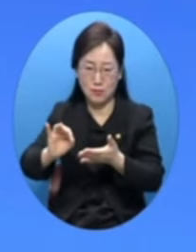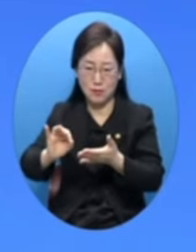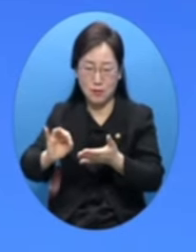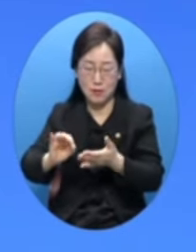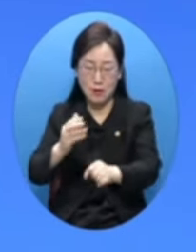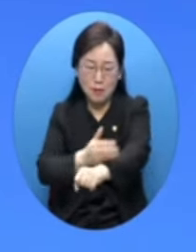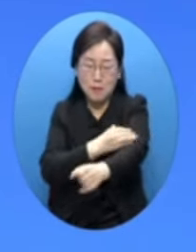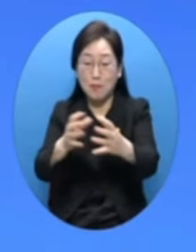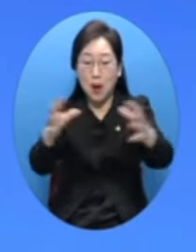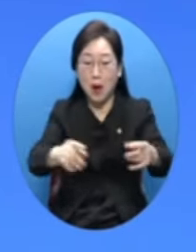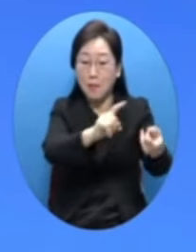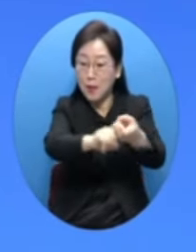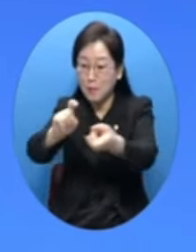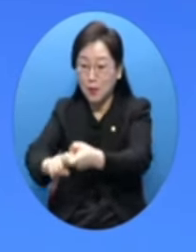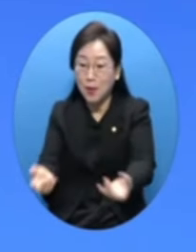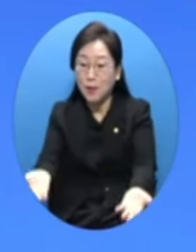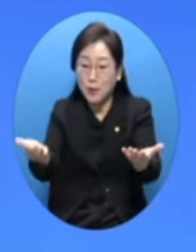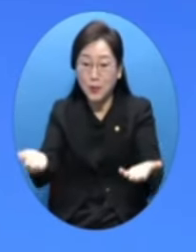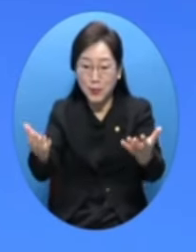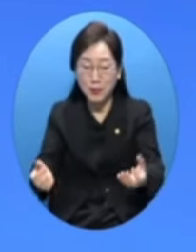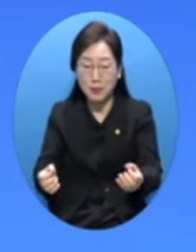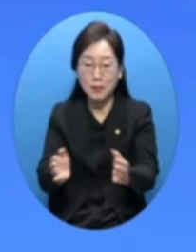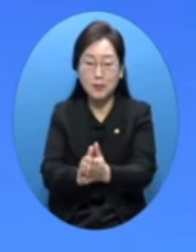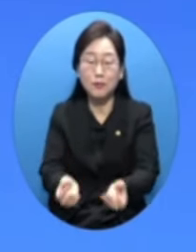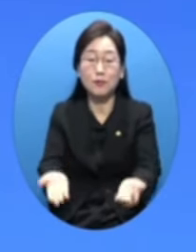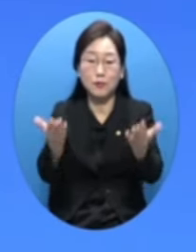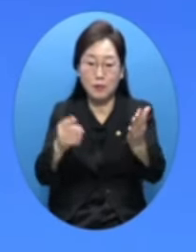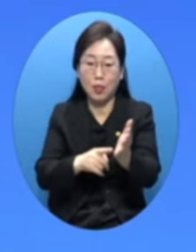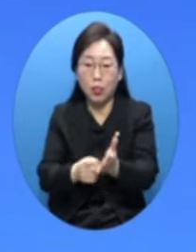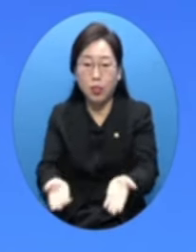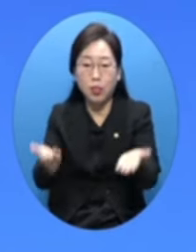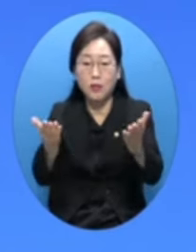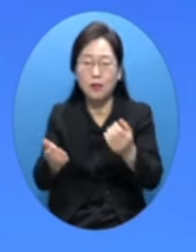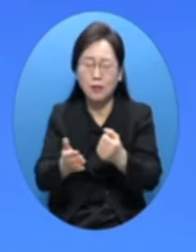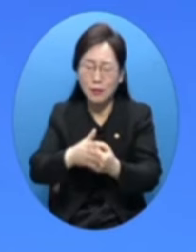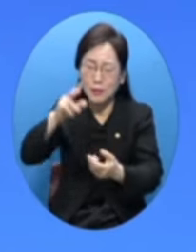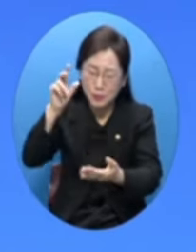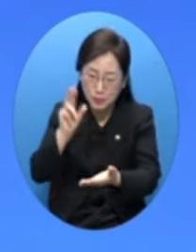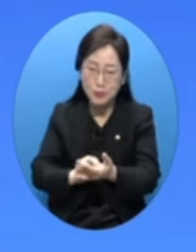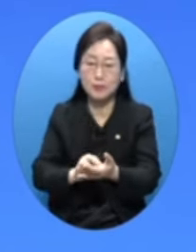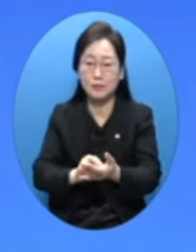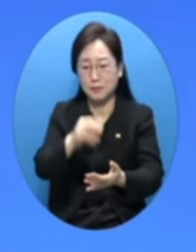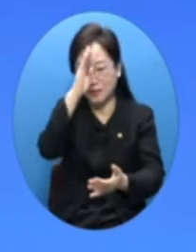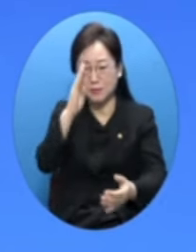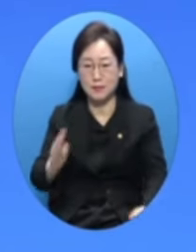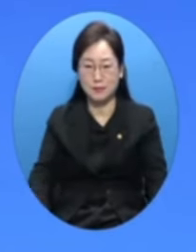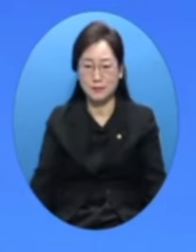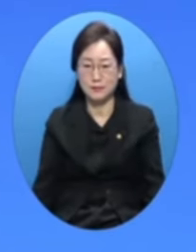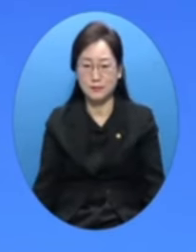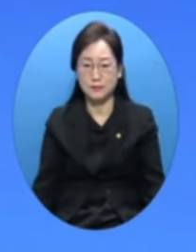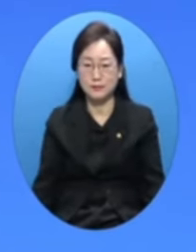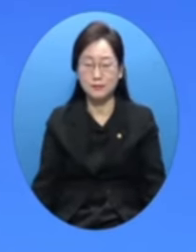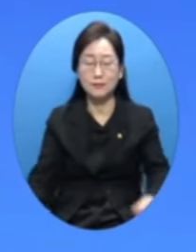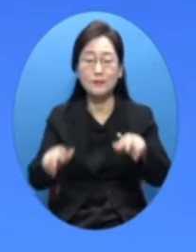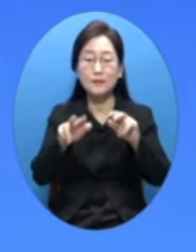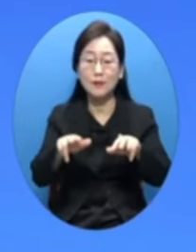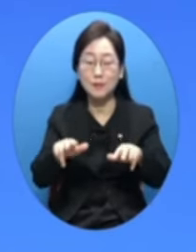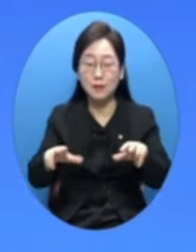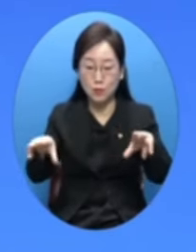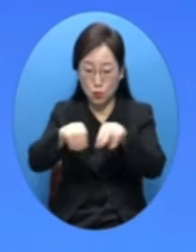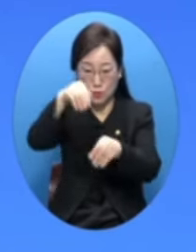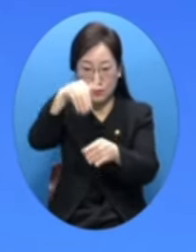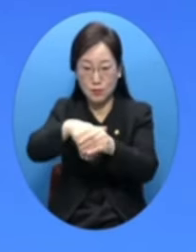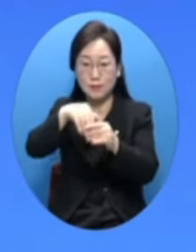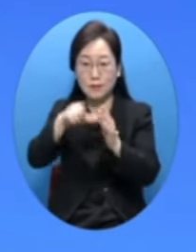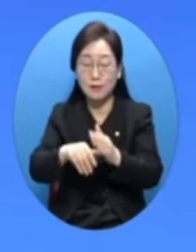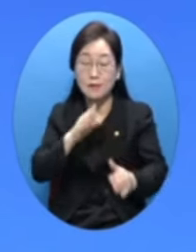상대편 편가리하고 상대편을 무너뜨리는 데 쓰다 보니까 이 나라가 이렇게 병이 든 것입니다. 이번 총선에는